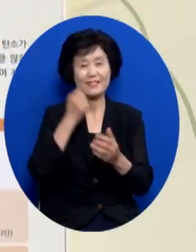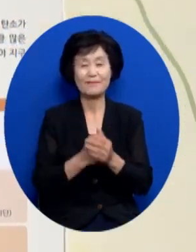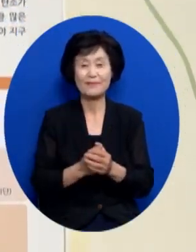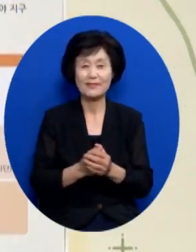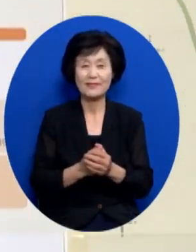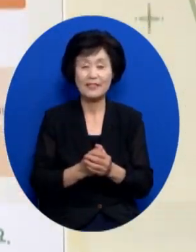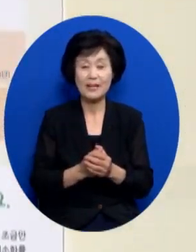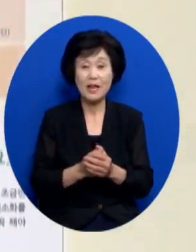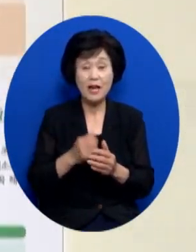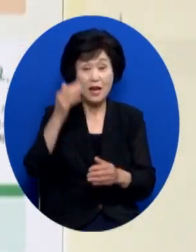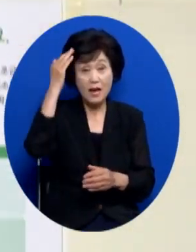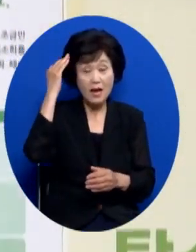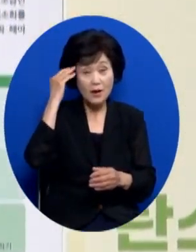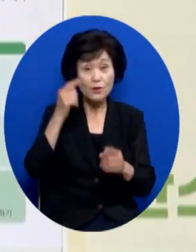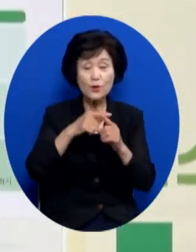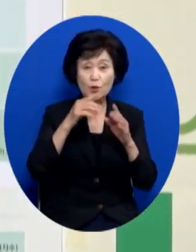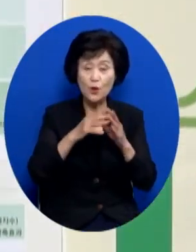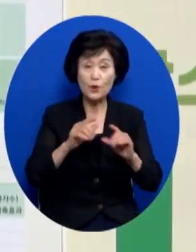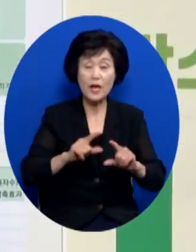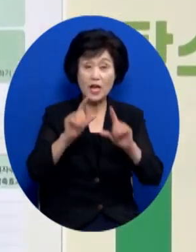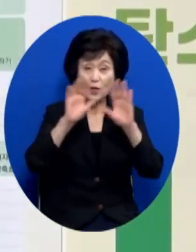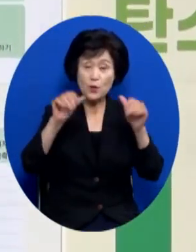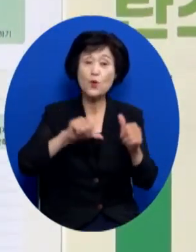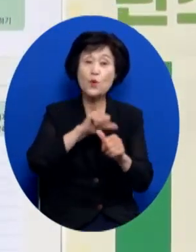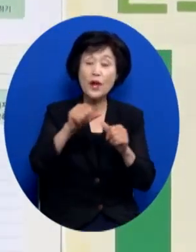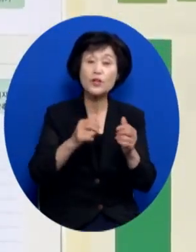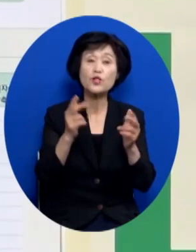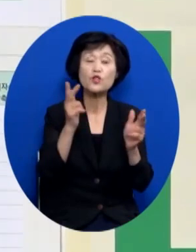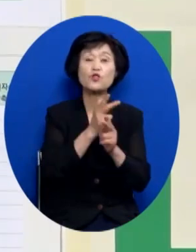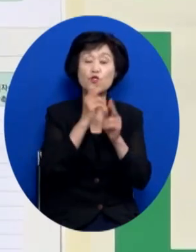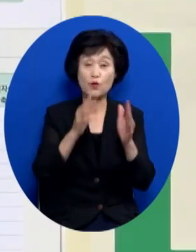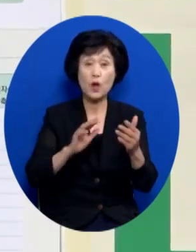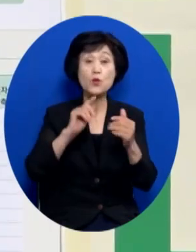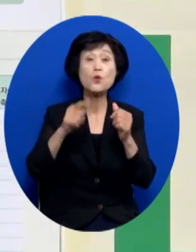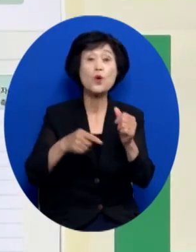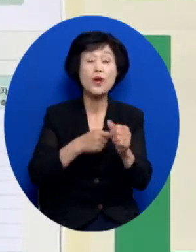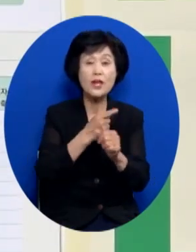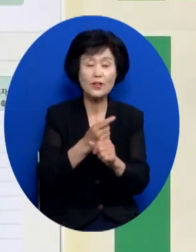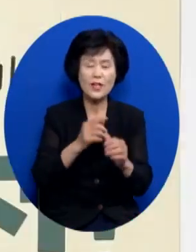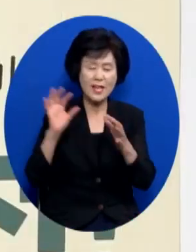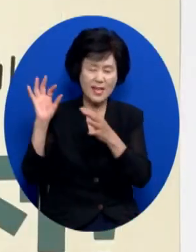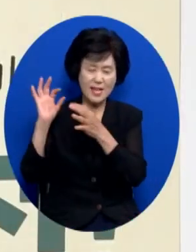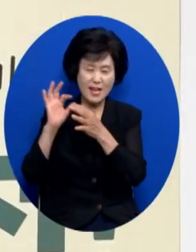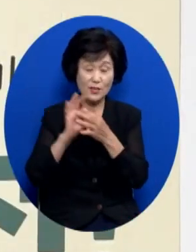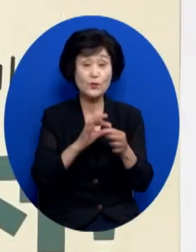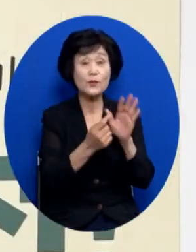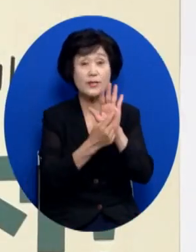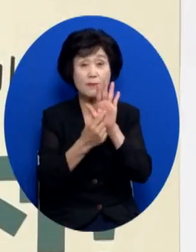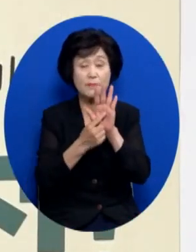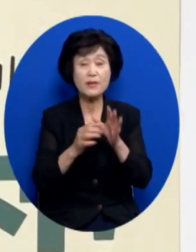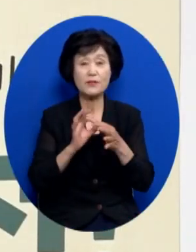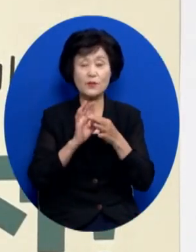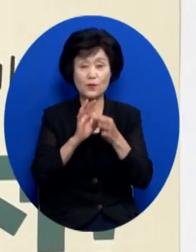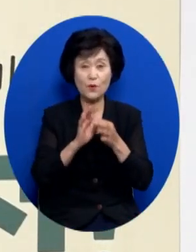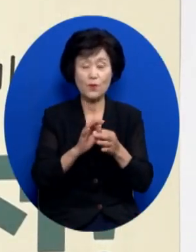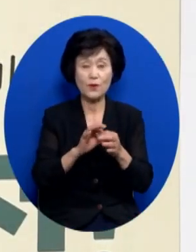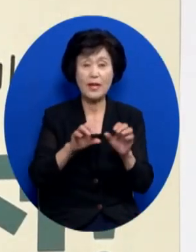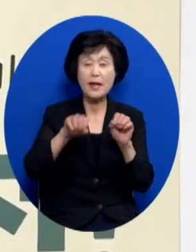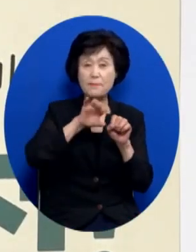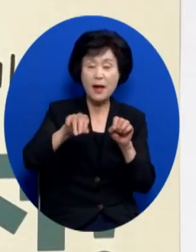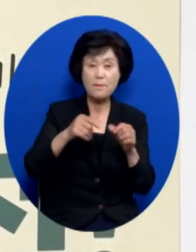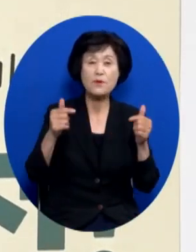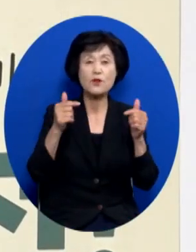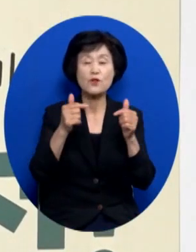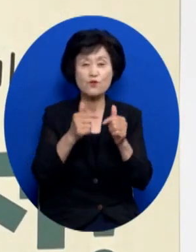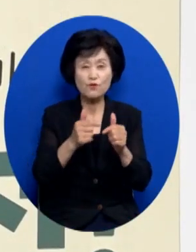한교총은 한국교회가 기후환경주간 이후에도 지속적인 캠페인을 통해 탄소중립 실현에 협력해 줄